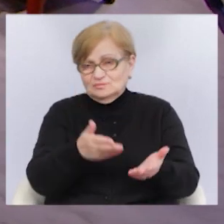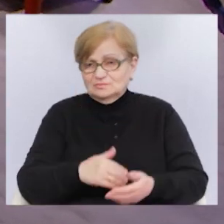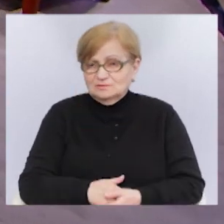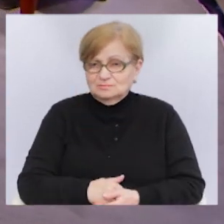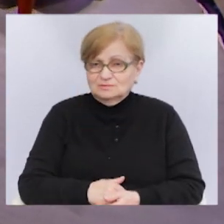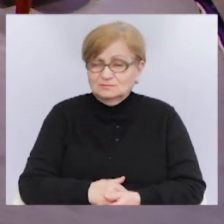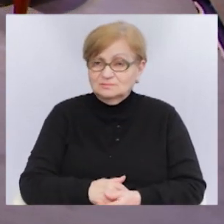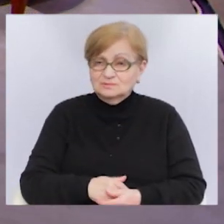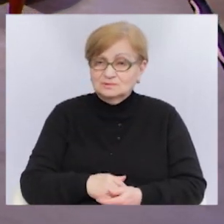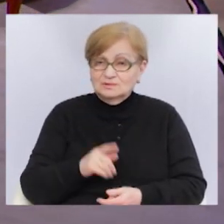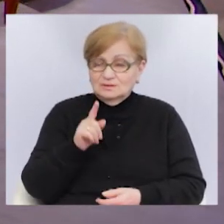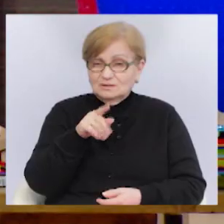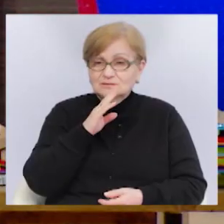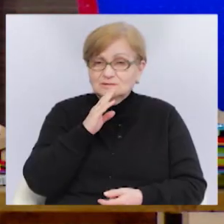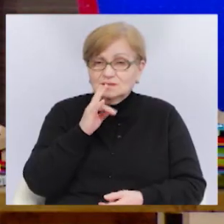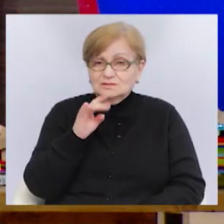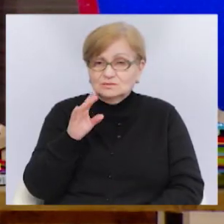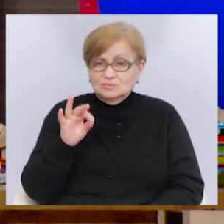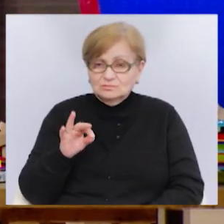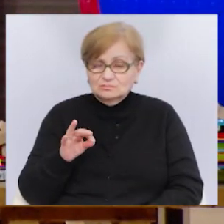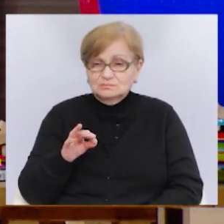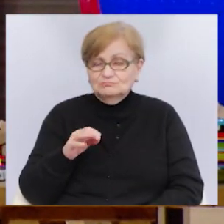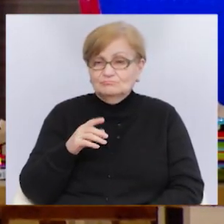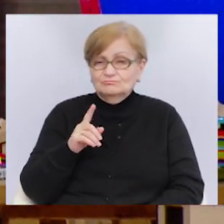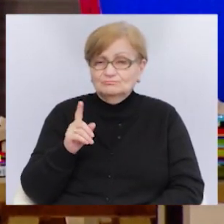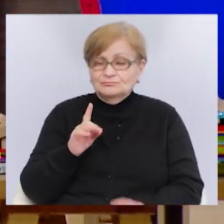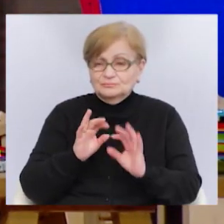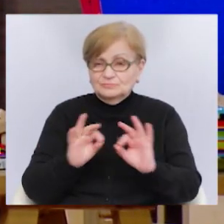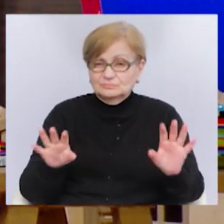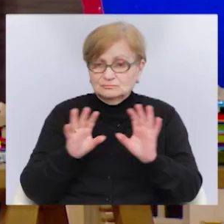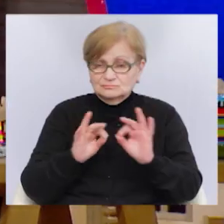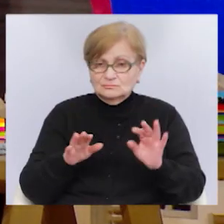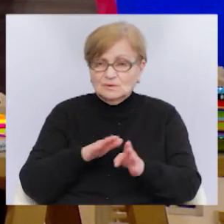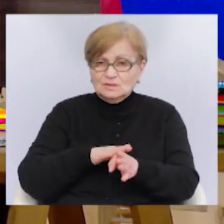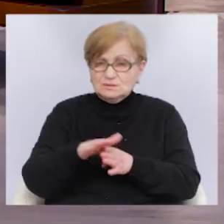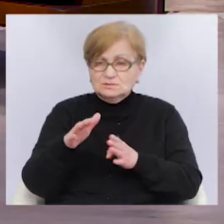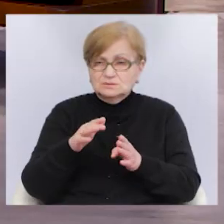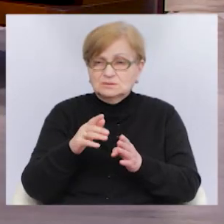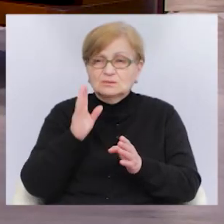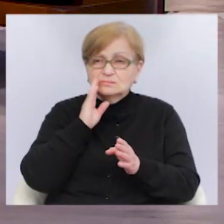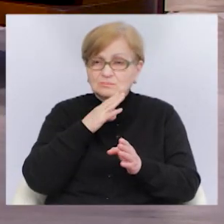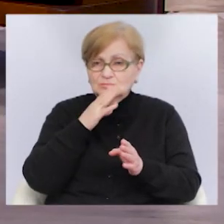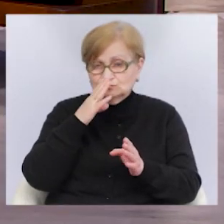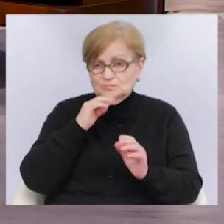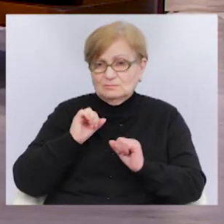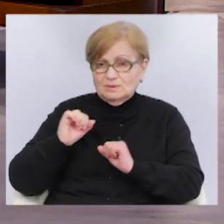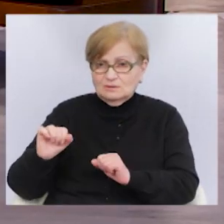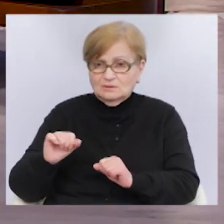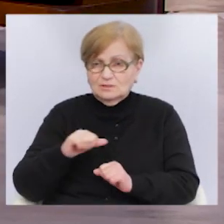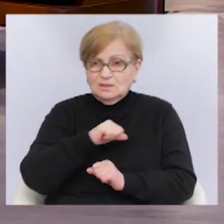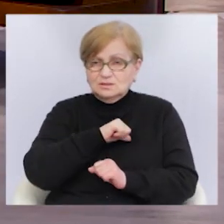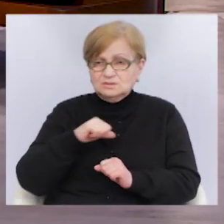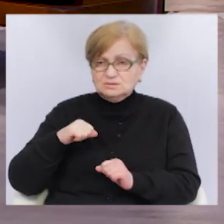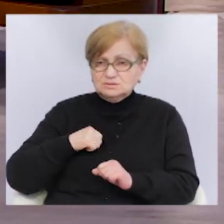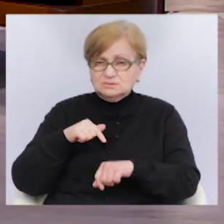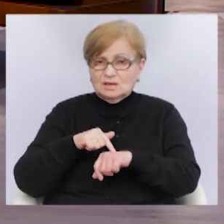კარგი. ნინო, გადავიდეთ მოკლედ ჩვენს ნაწილზე. ესე გადაცემის სრული სათაური არის მშობლების მხარდაჭერა,